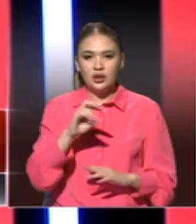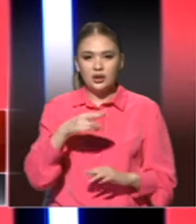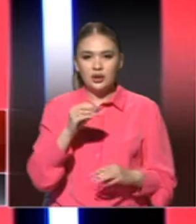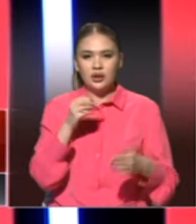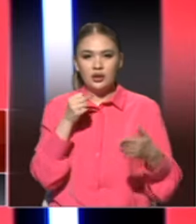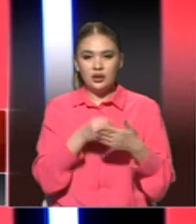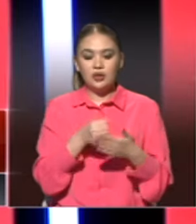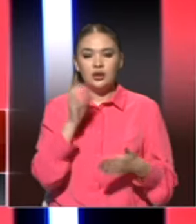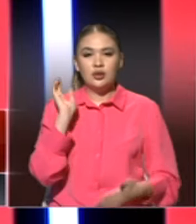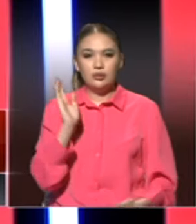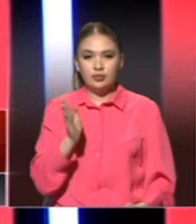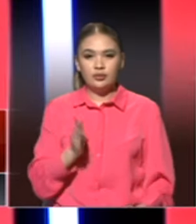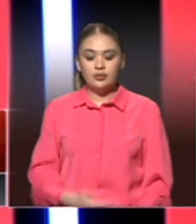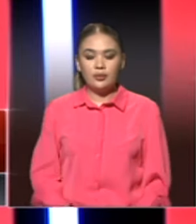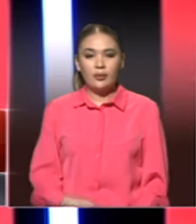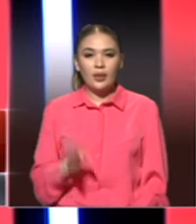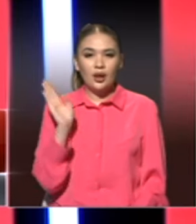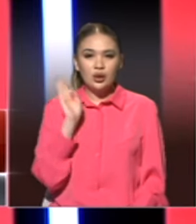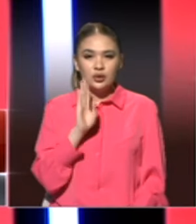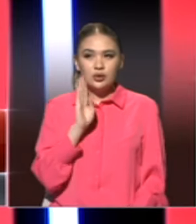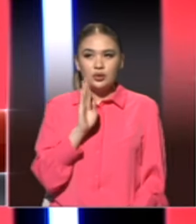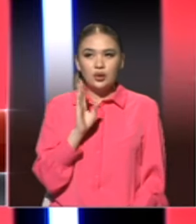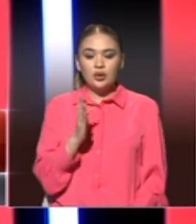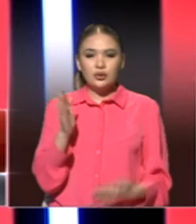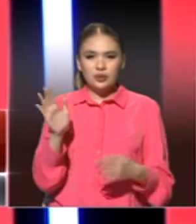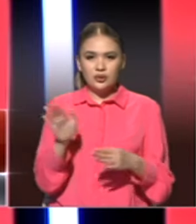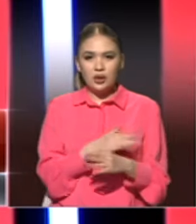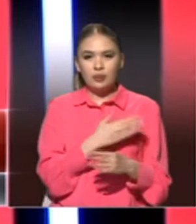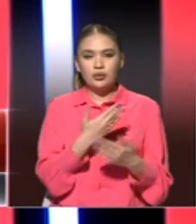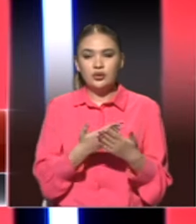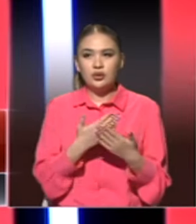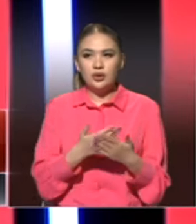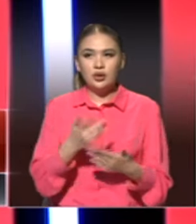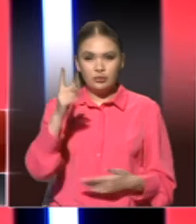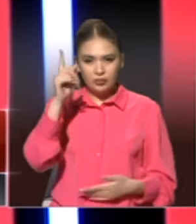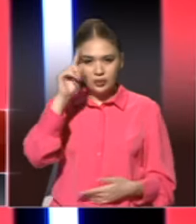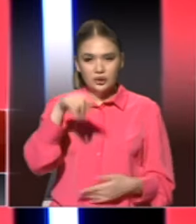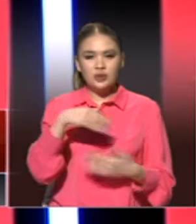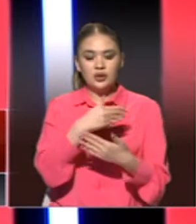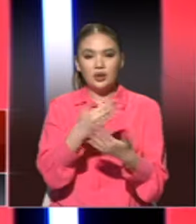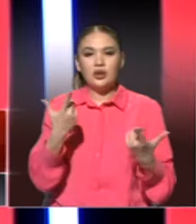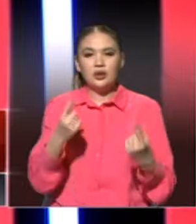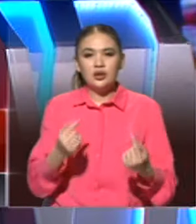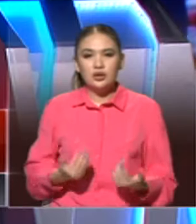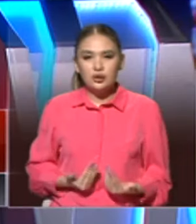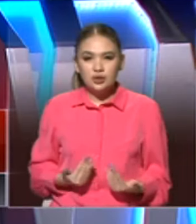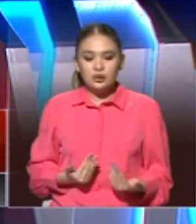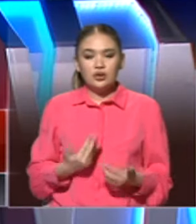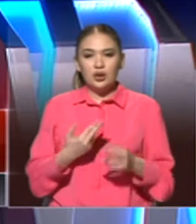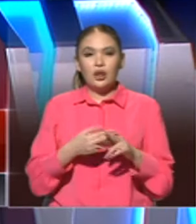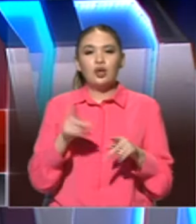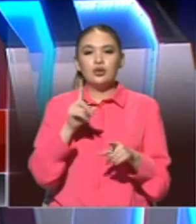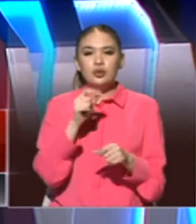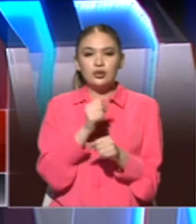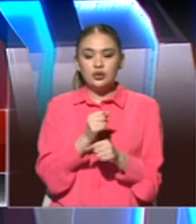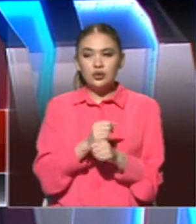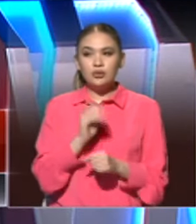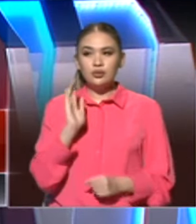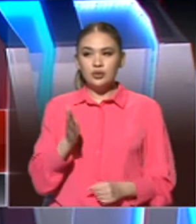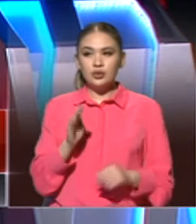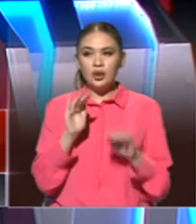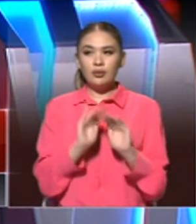кеткен жоқ. Су шайып кеткен үйлер бар. Кейбір азаматтарымыз әлі күнге дейін білесіз қайда тұрып жатқан. Олардың жайы қалай болады? Бұл жағдайларда